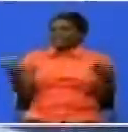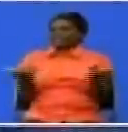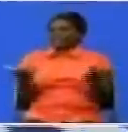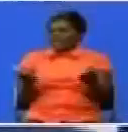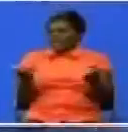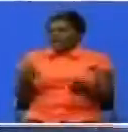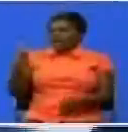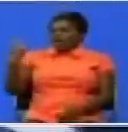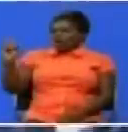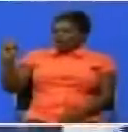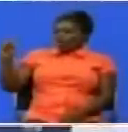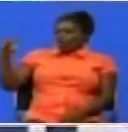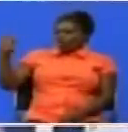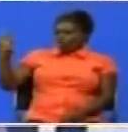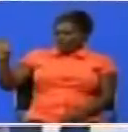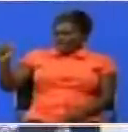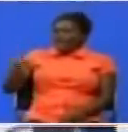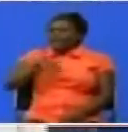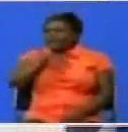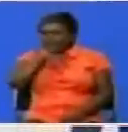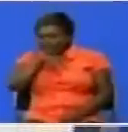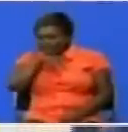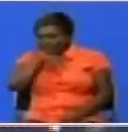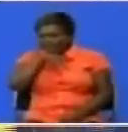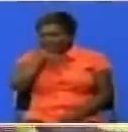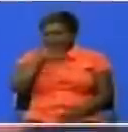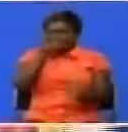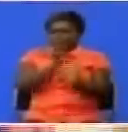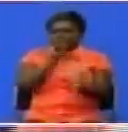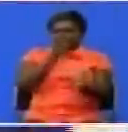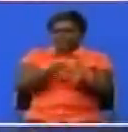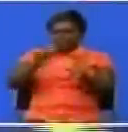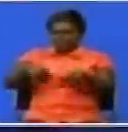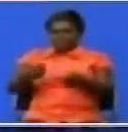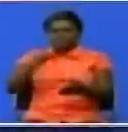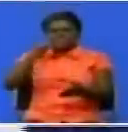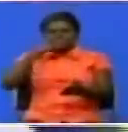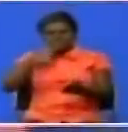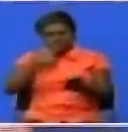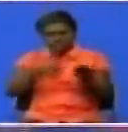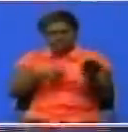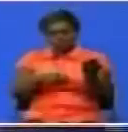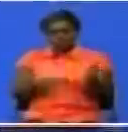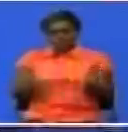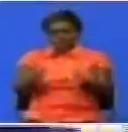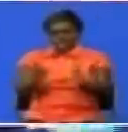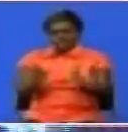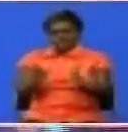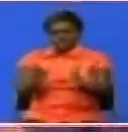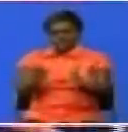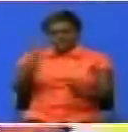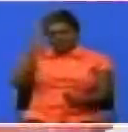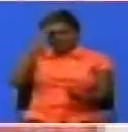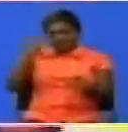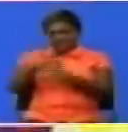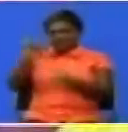la Kongowea, ambapo Raila alishiriki katika hafla ya kutoa jina jipya kwa barabara ya Nyali Road, ambayo sasa itajulikana